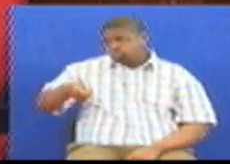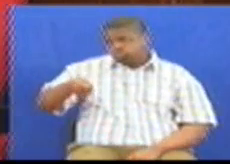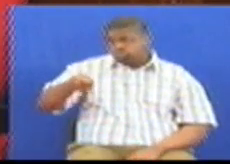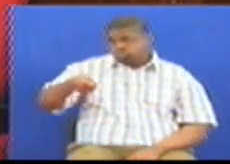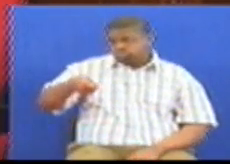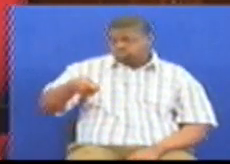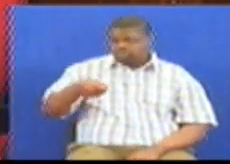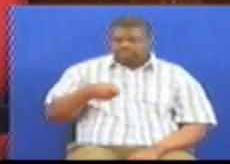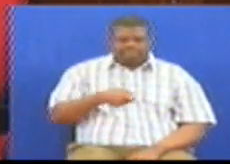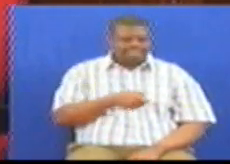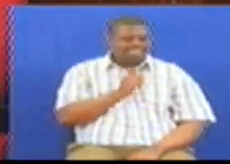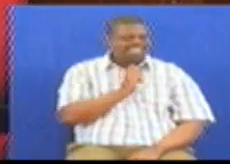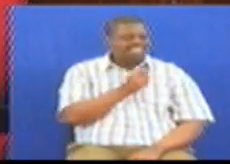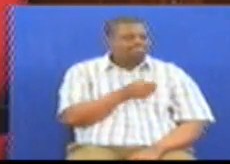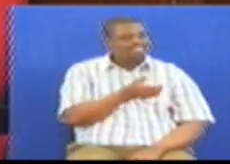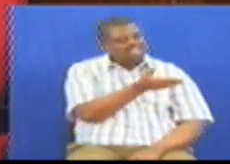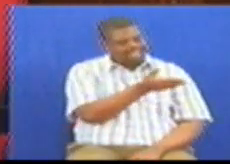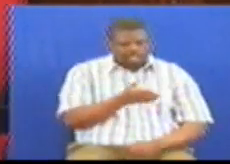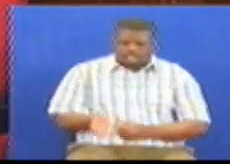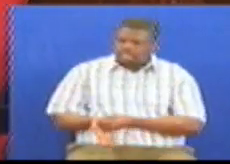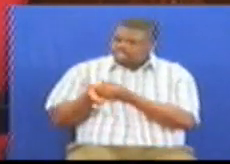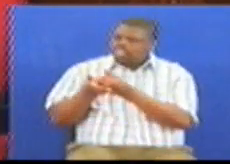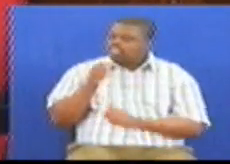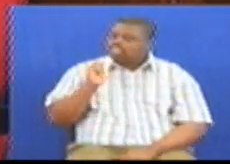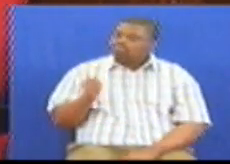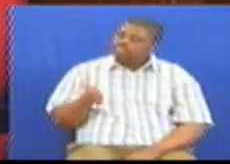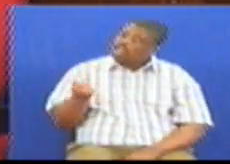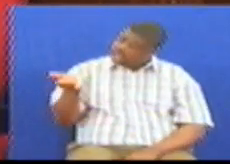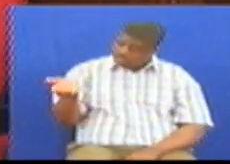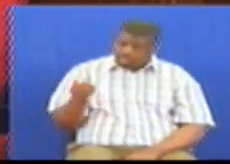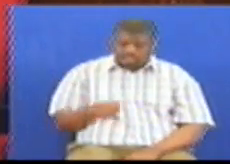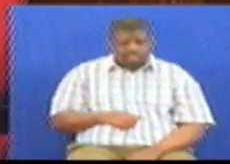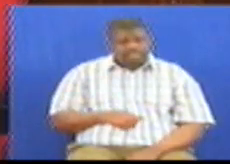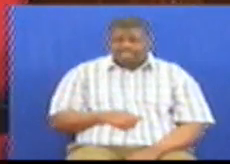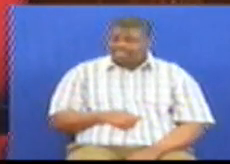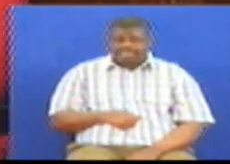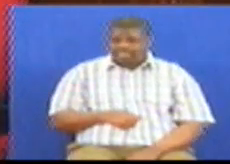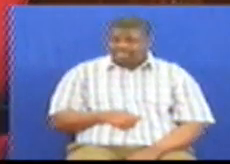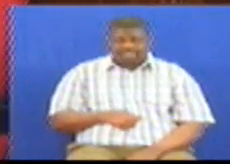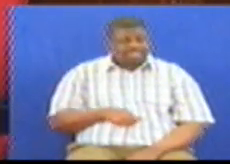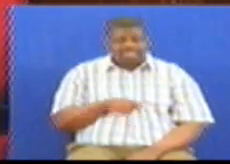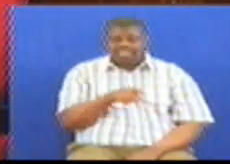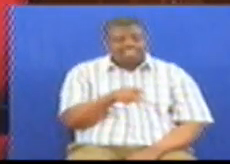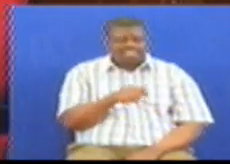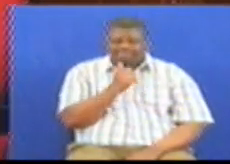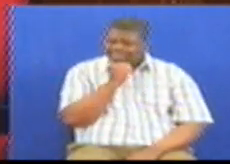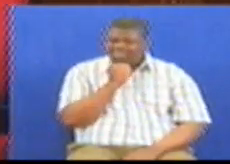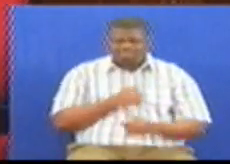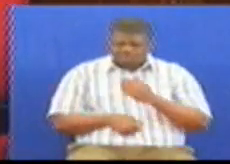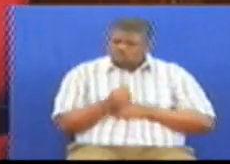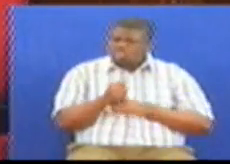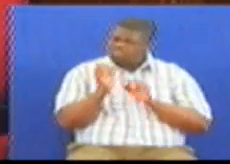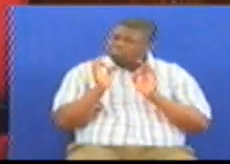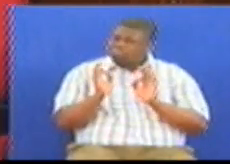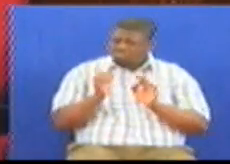spika wetu pamoja na naibu spika. Meendesha bunge kwa weledi mkubwa sana. Mimi ni marangu ya kwanza,